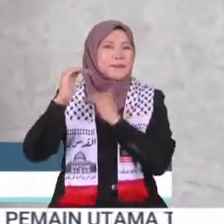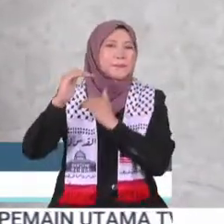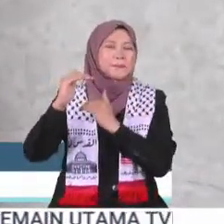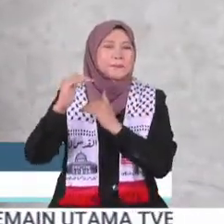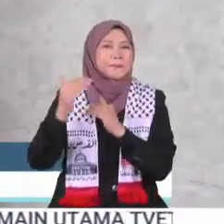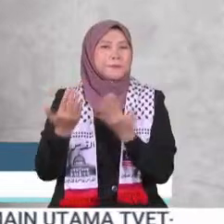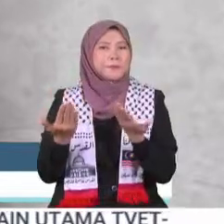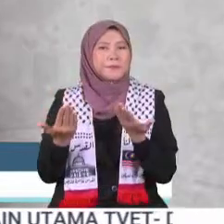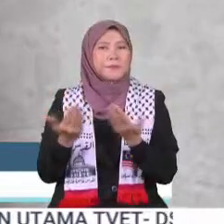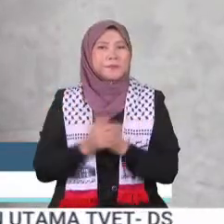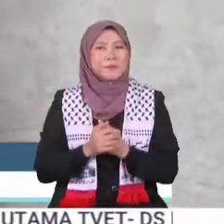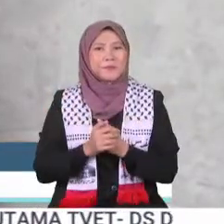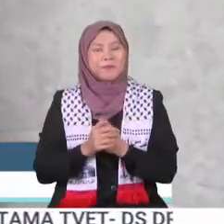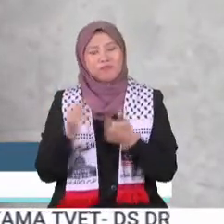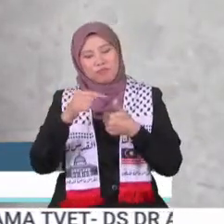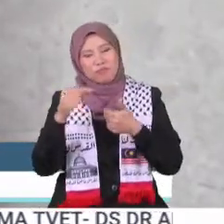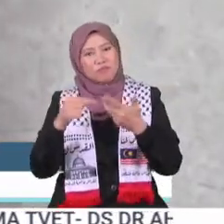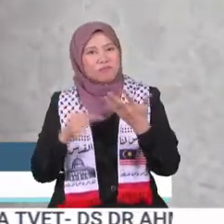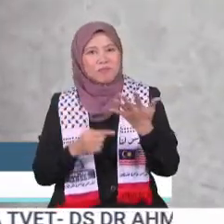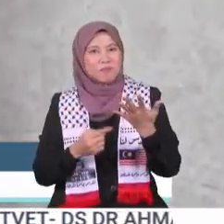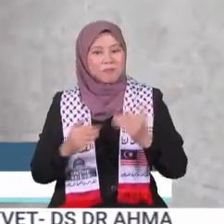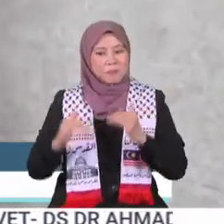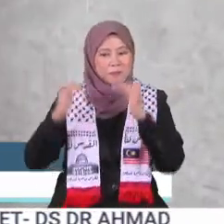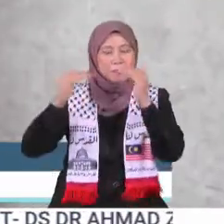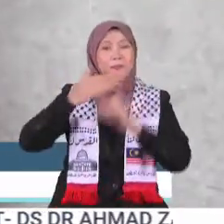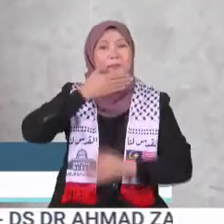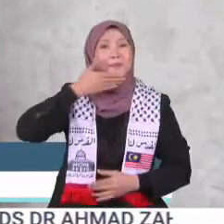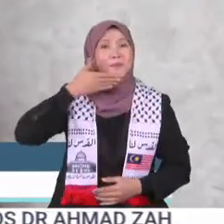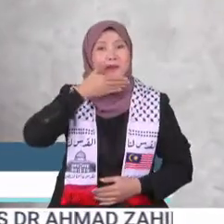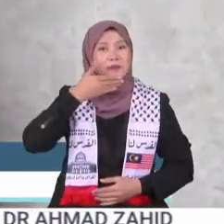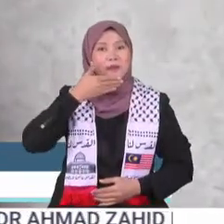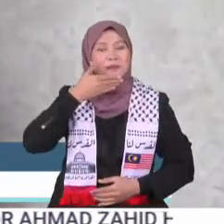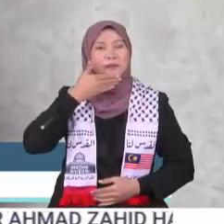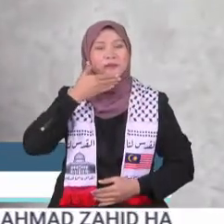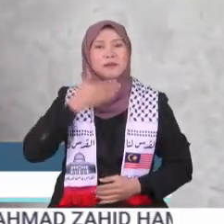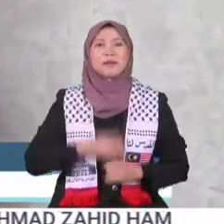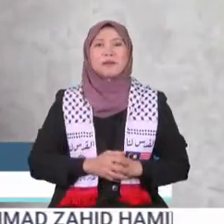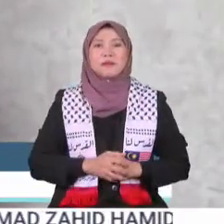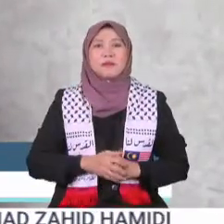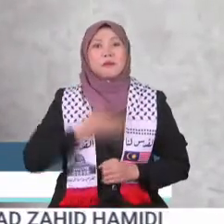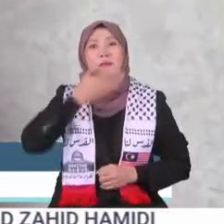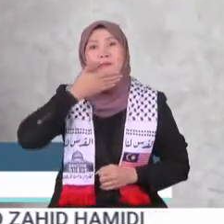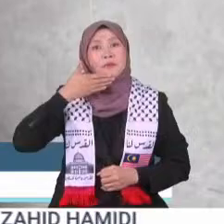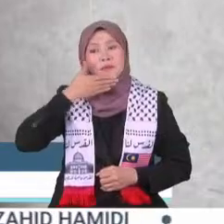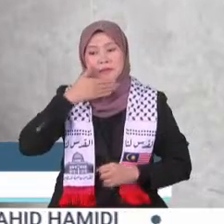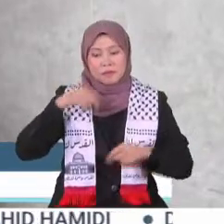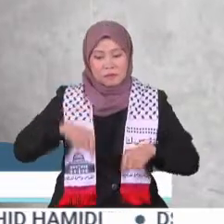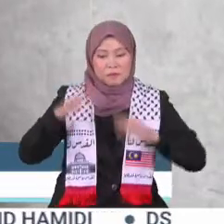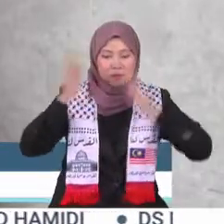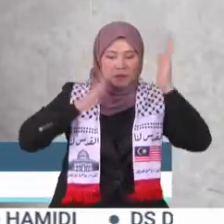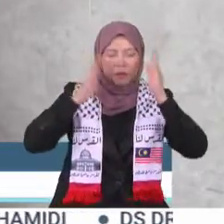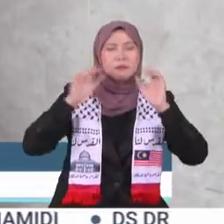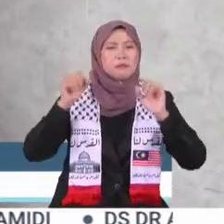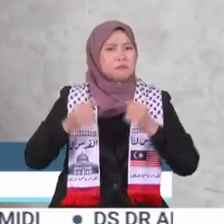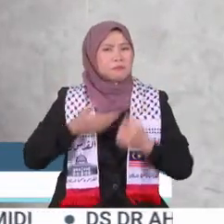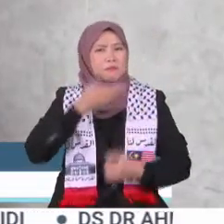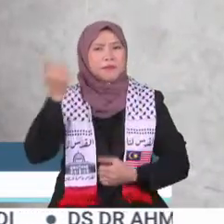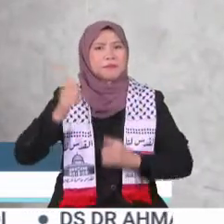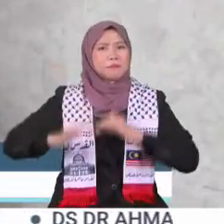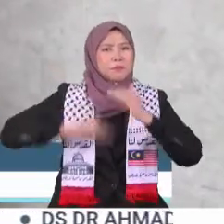ke tahap dari segi beberapa perkara di dalam peringkat belia, dinaikkan supaya belia di negara kita ni lebih maju dan